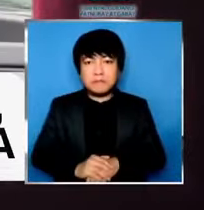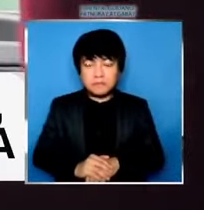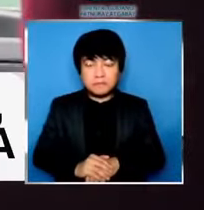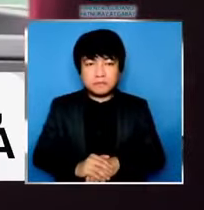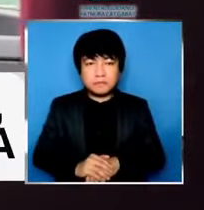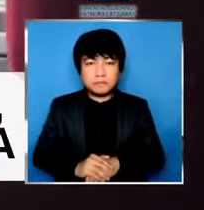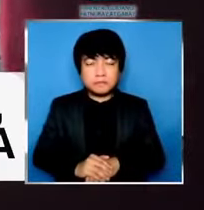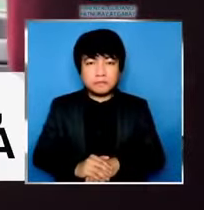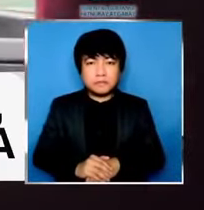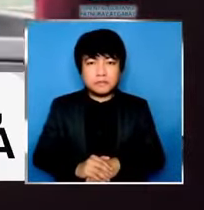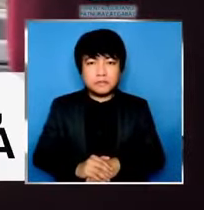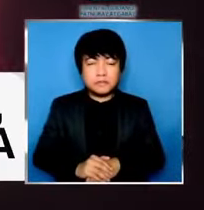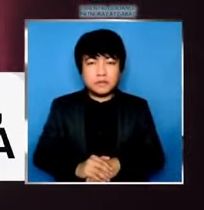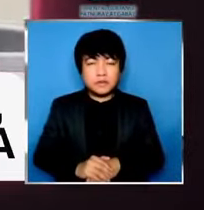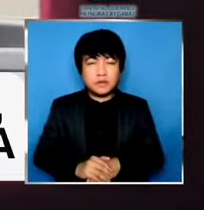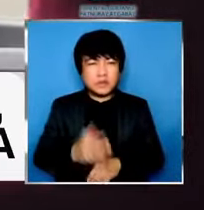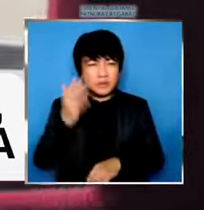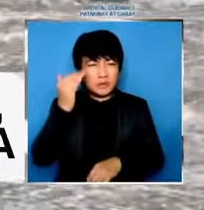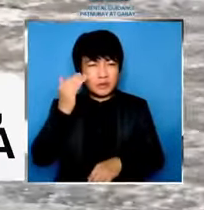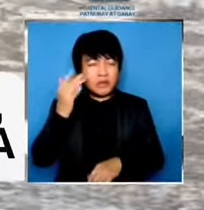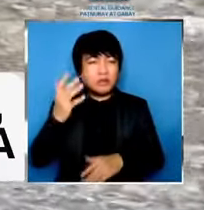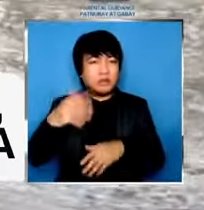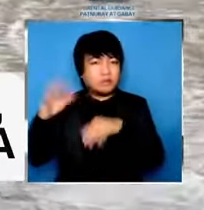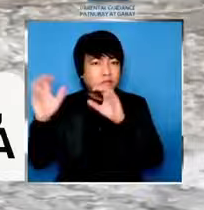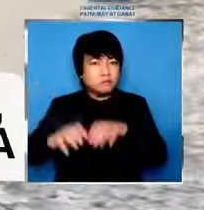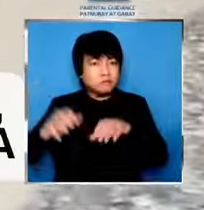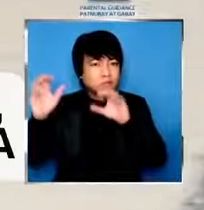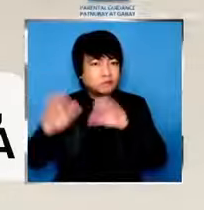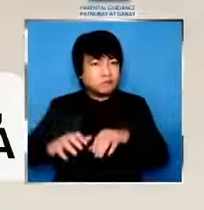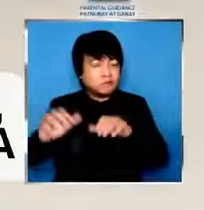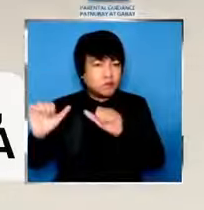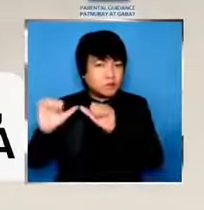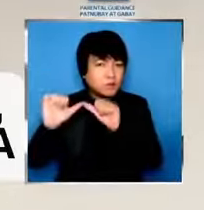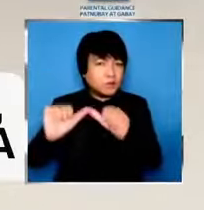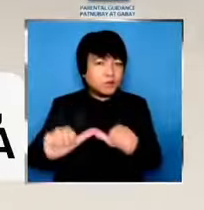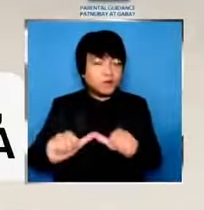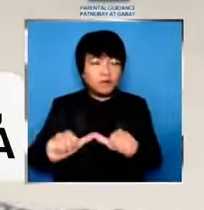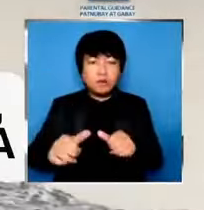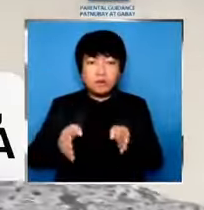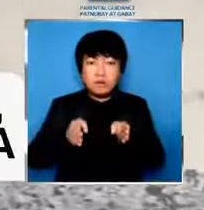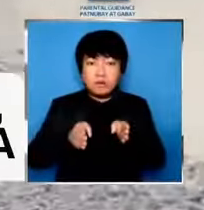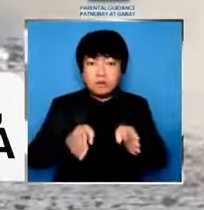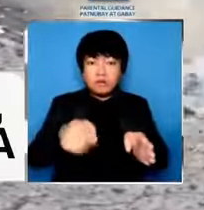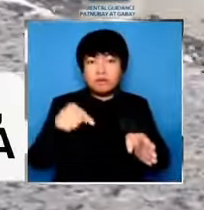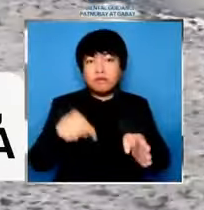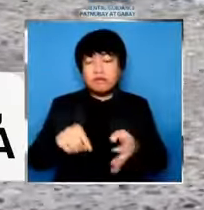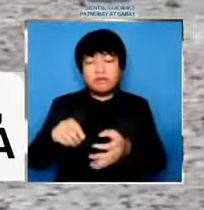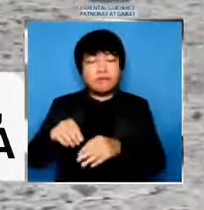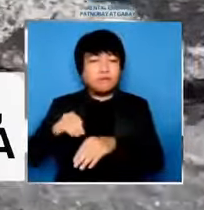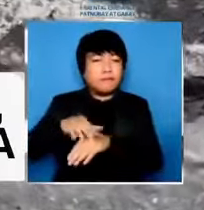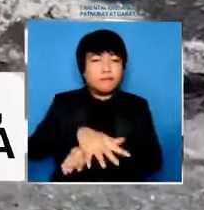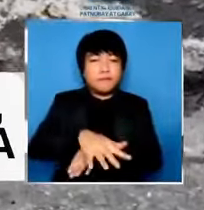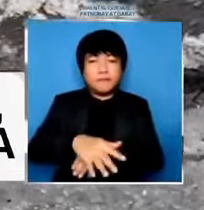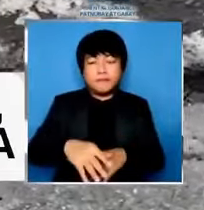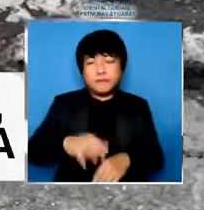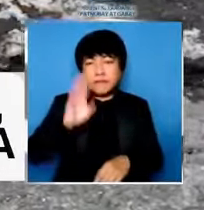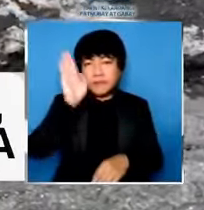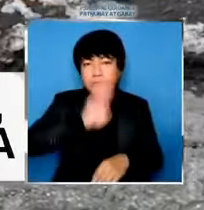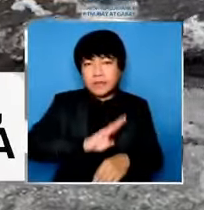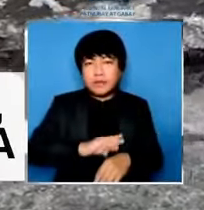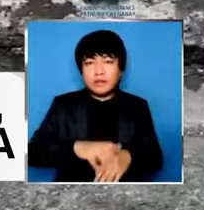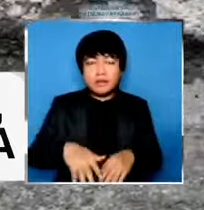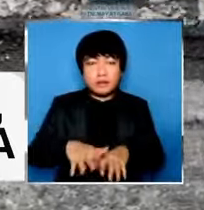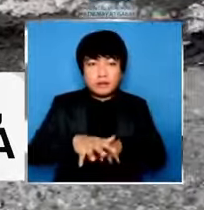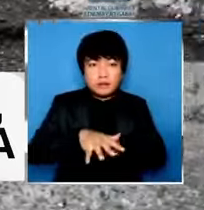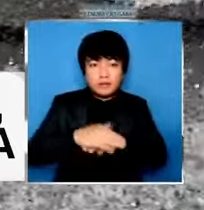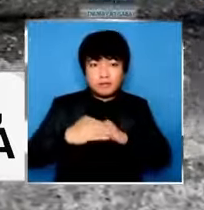Dahil sa tuloy-tuloy na pag-ulan, tuluyan ang nasira ang ilang kalsada sa EDSA. Natutuklap ang aspalto at lubak-lubak din